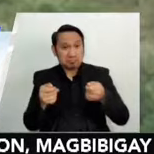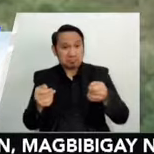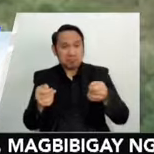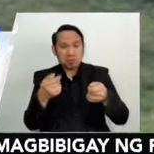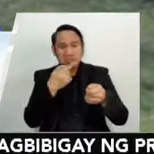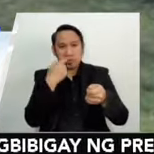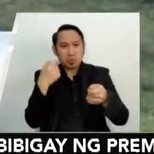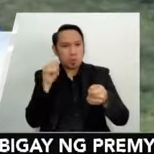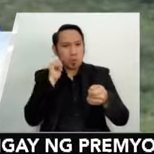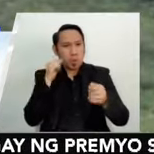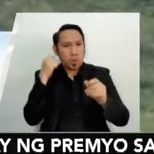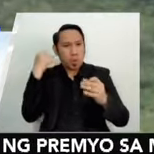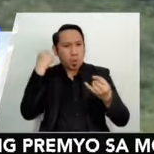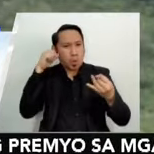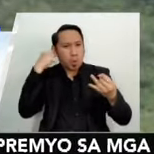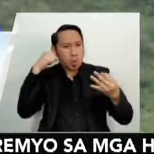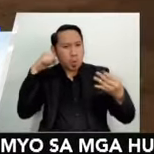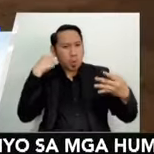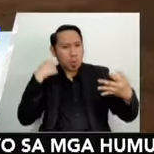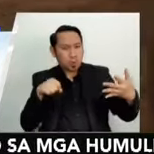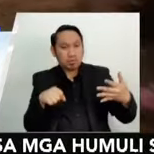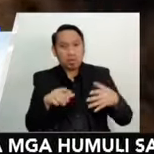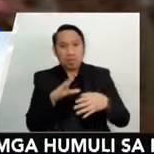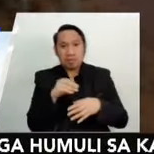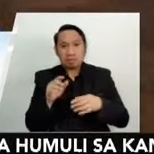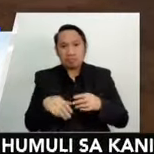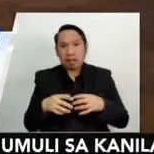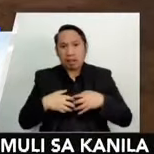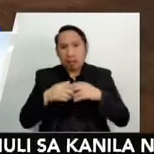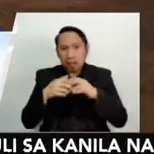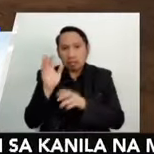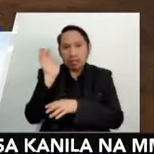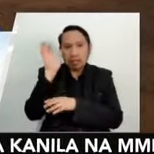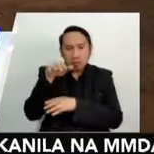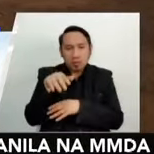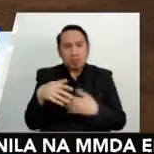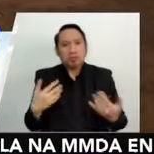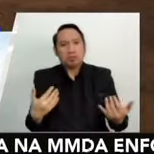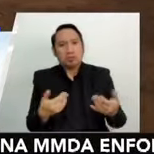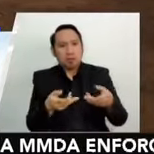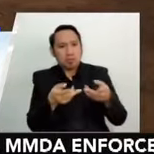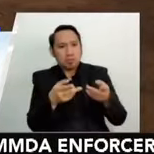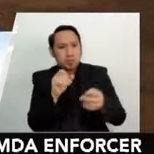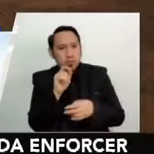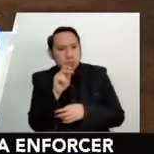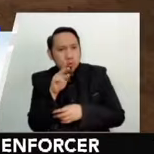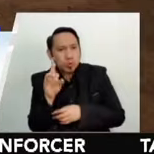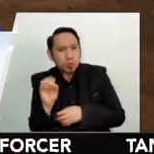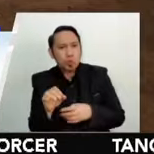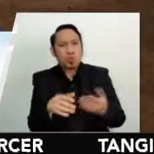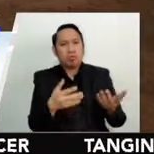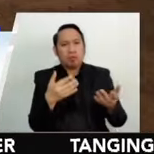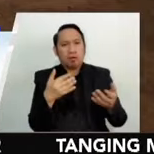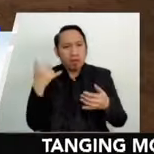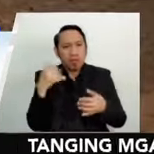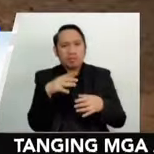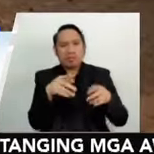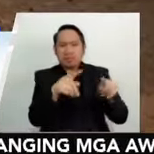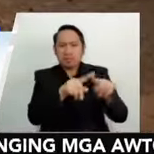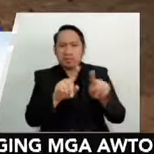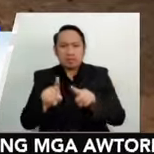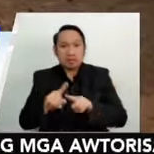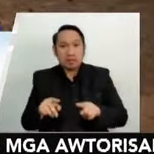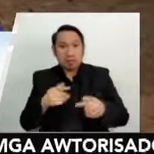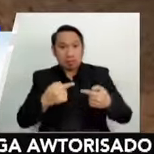kabilang na ang pagpatayo ng basketball court, recording studio, wave pool at iba pa. Pati na rin ang paglalagay ng checkpoint. Dahil